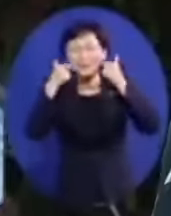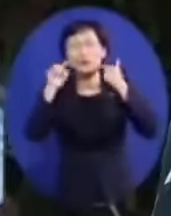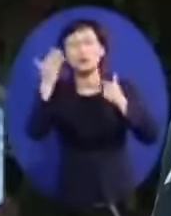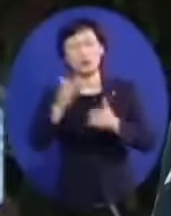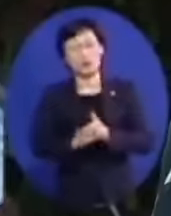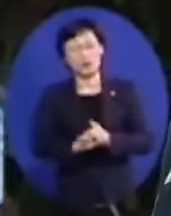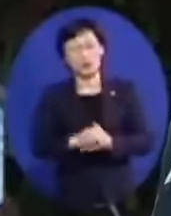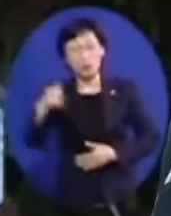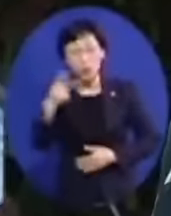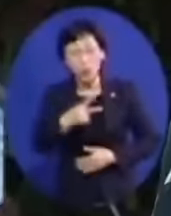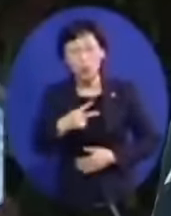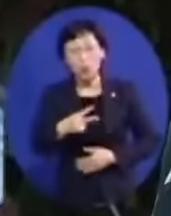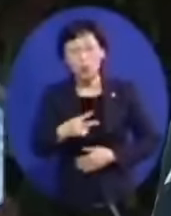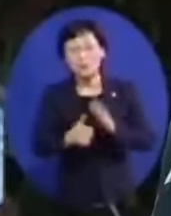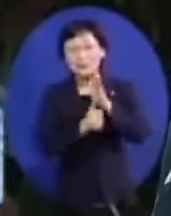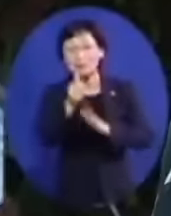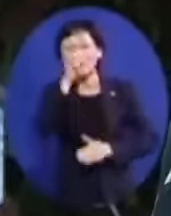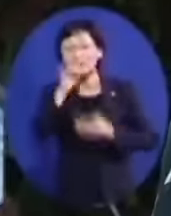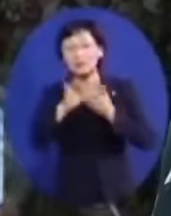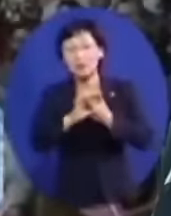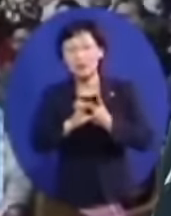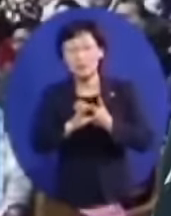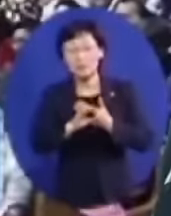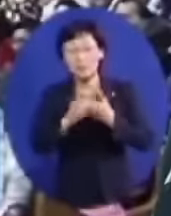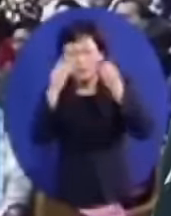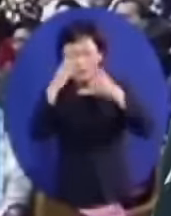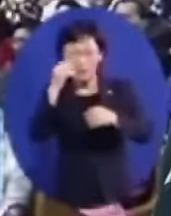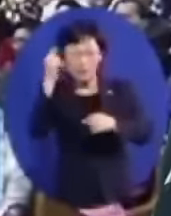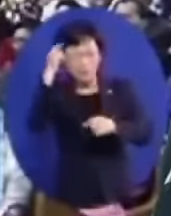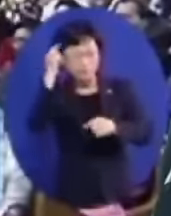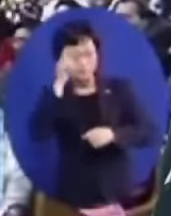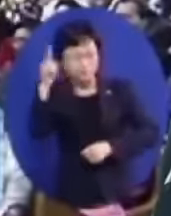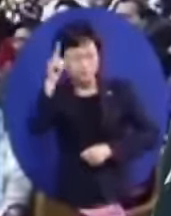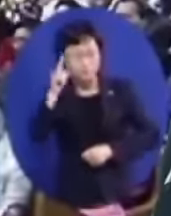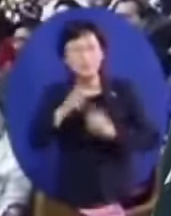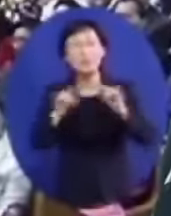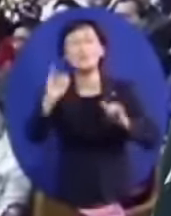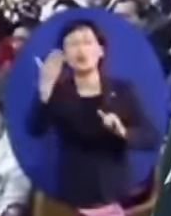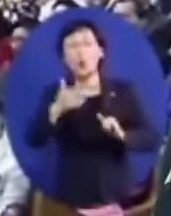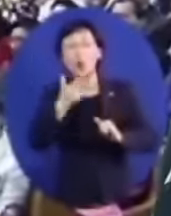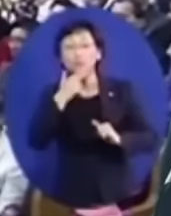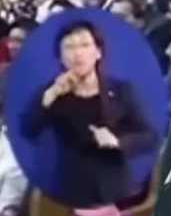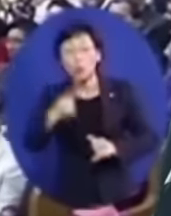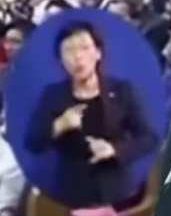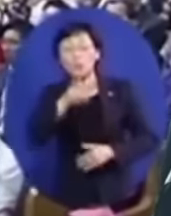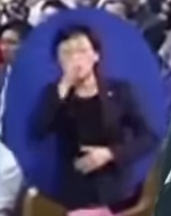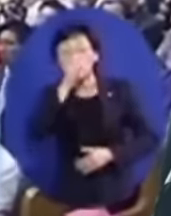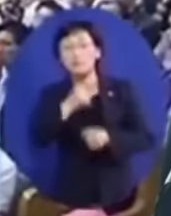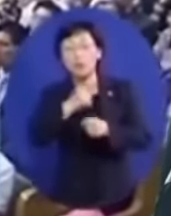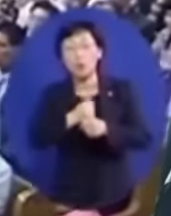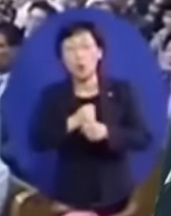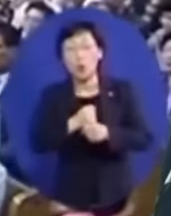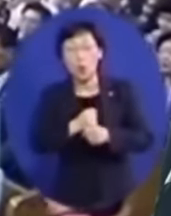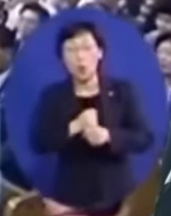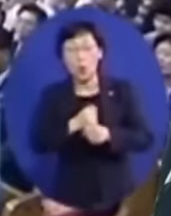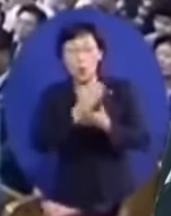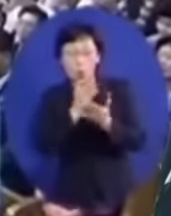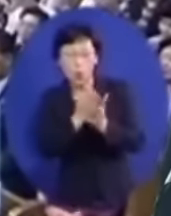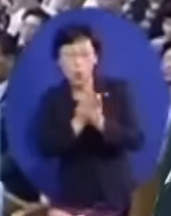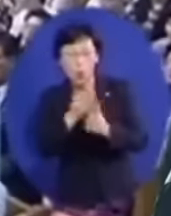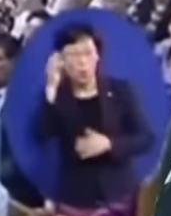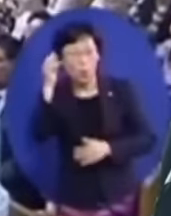그리고 희망이 있으면 창조적인 인간이 되는 것입니다. 무엇 없는 것을 있게 만들어 놓고 희한한 일을 다할 수 있는